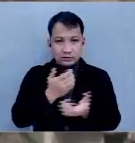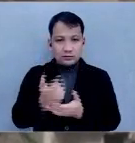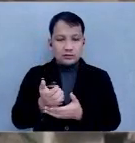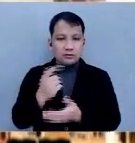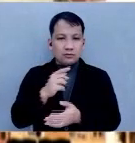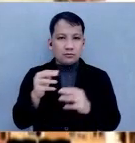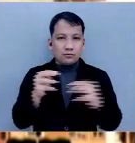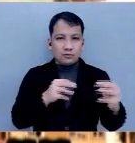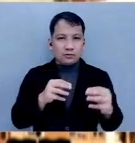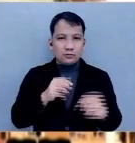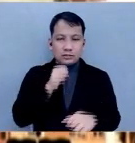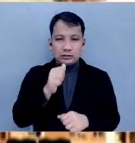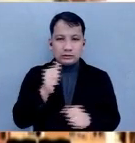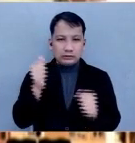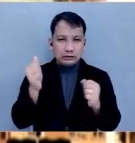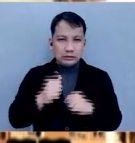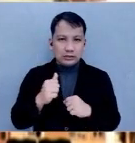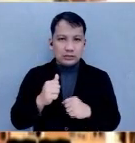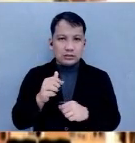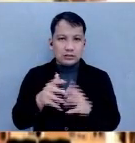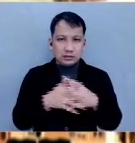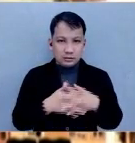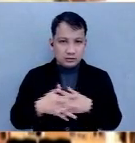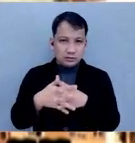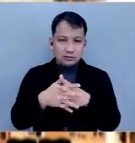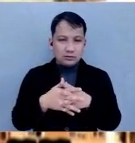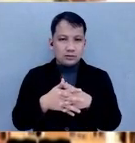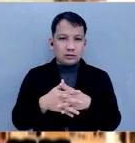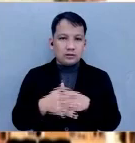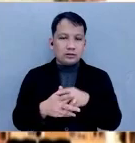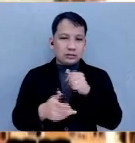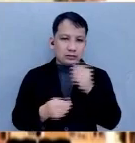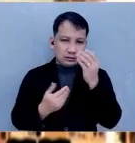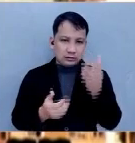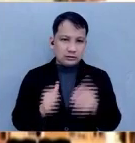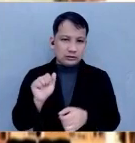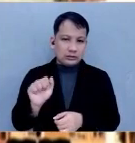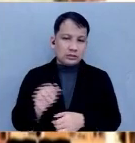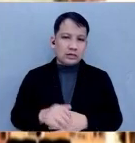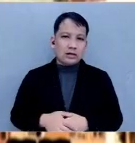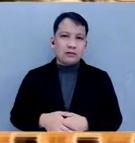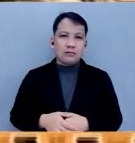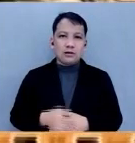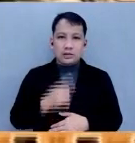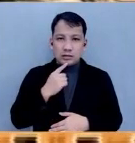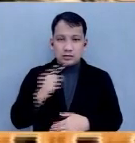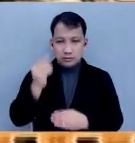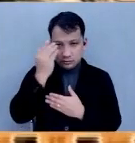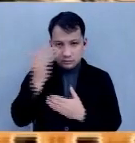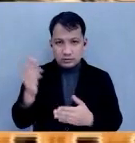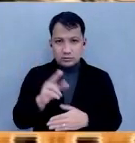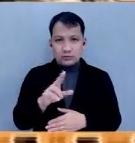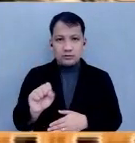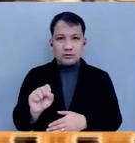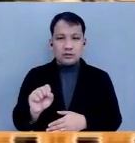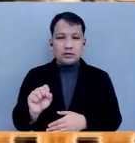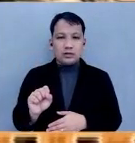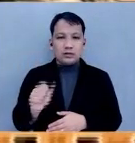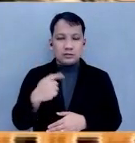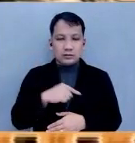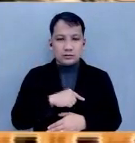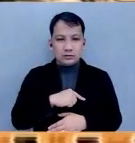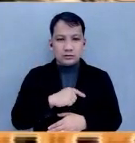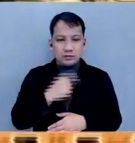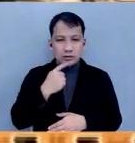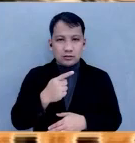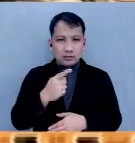hindi pabor. Maging ang Amerika, hindi raw sang-ayon dito. Sa isang panayam, sinabi ni US White House National Security Spokesman John